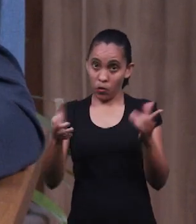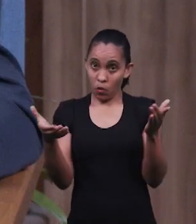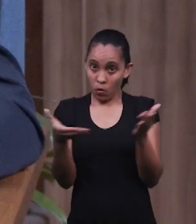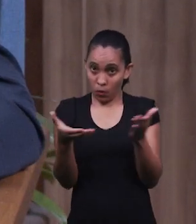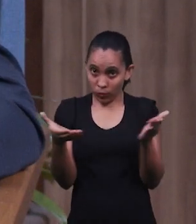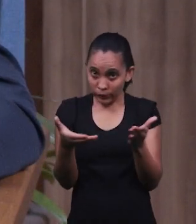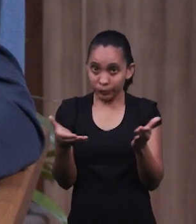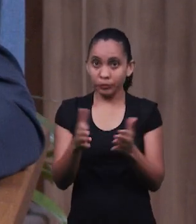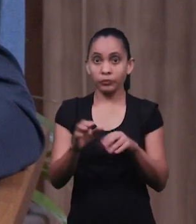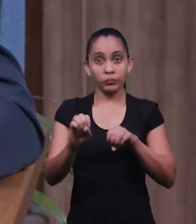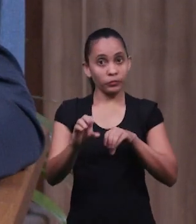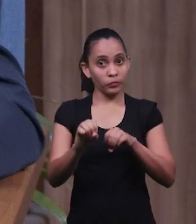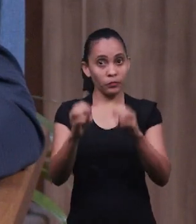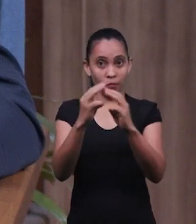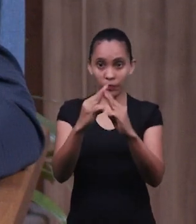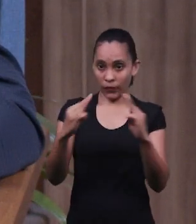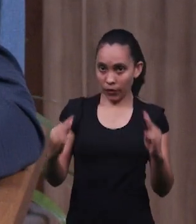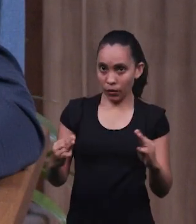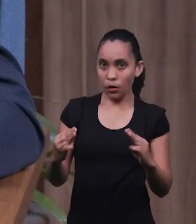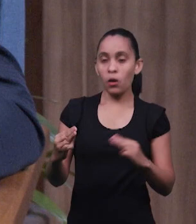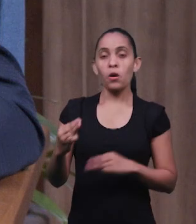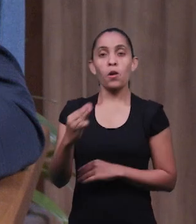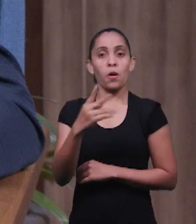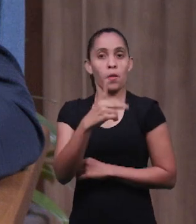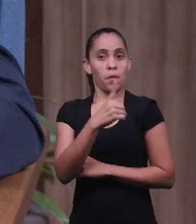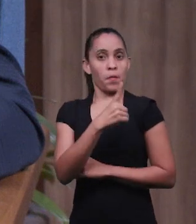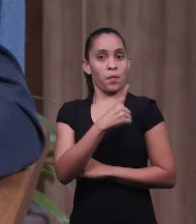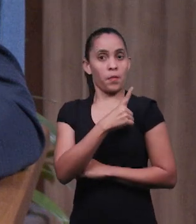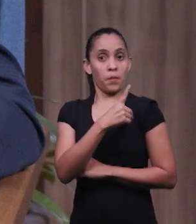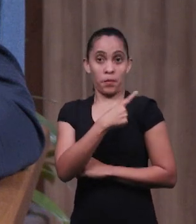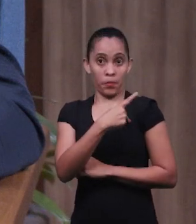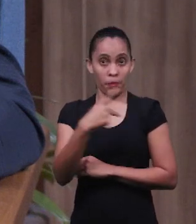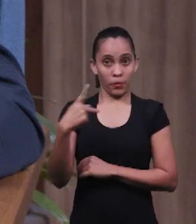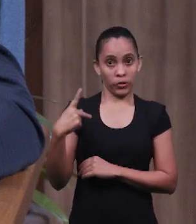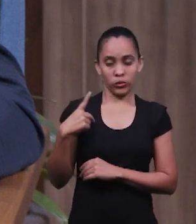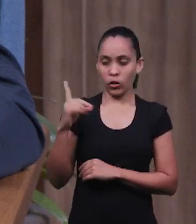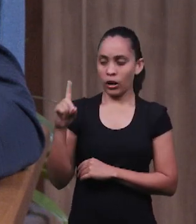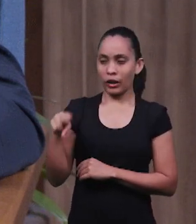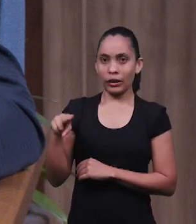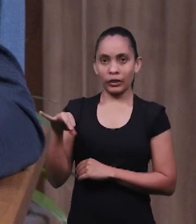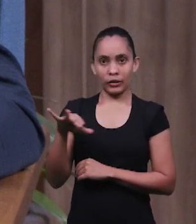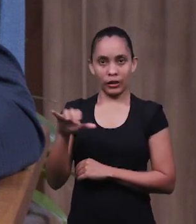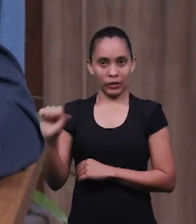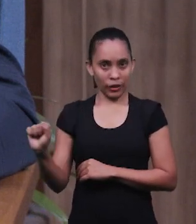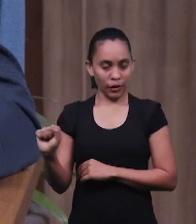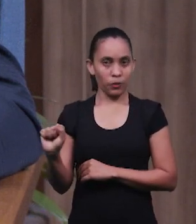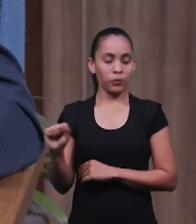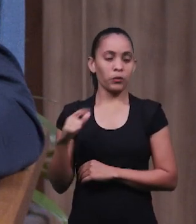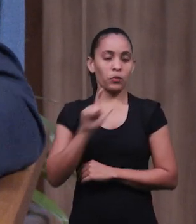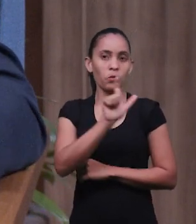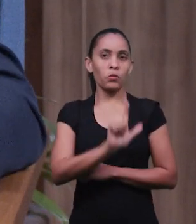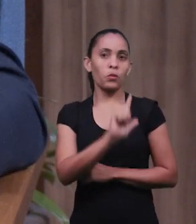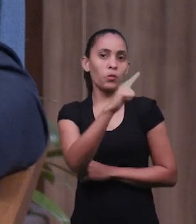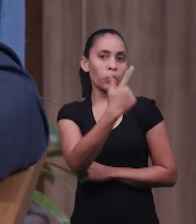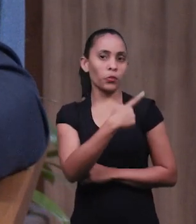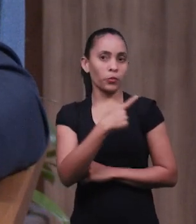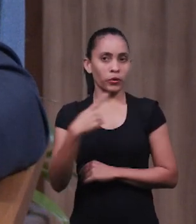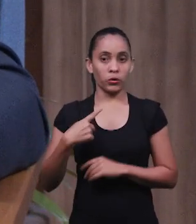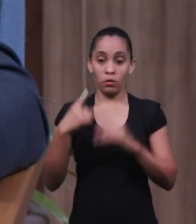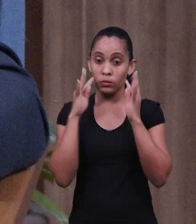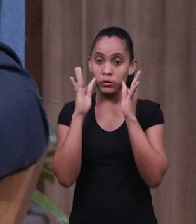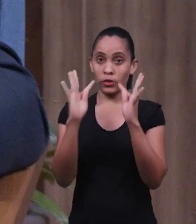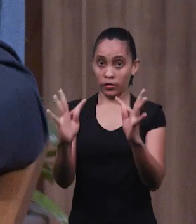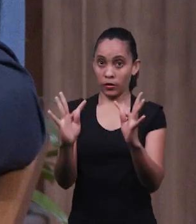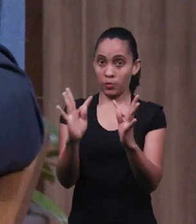dans le volet Leçons du Manaïm, je reçois le pasteur Daniel Mollet de Serge Souza pour parler sur le livre de Cantiques, le témoignage